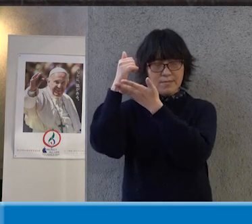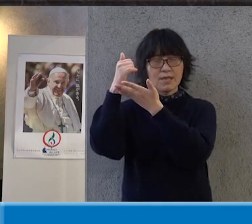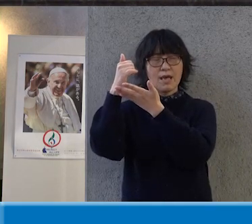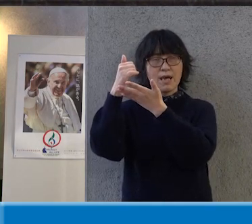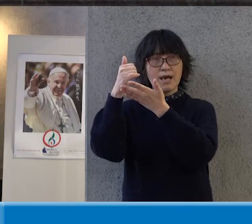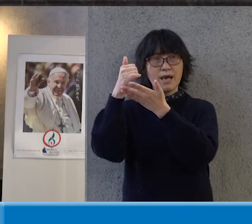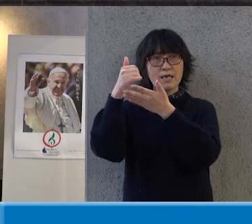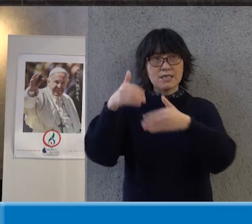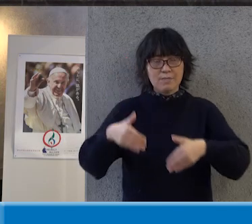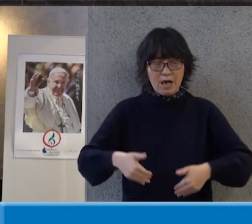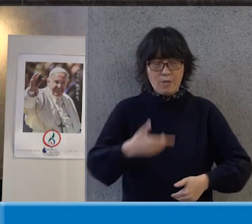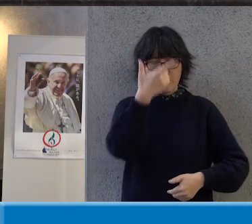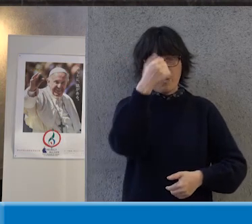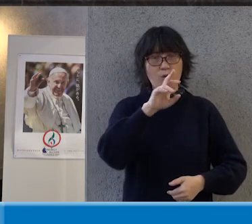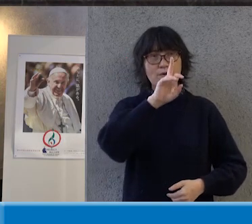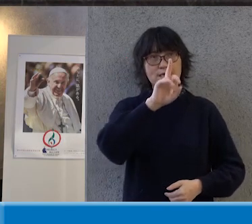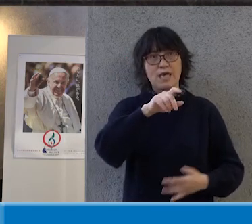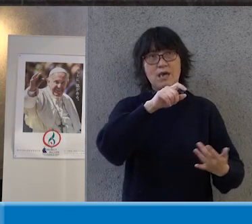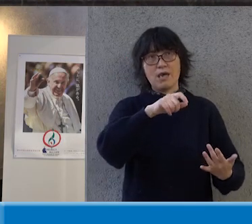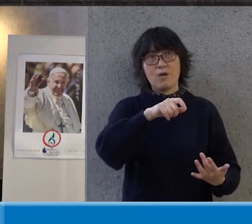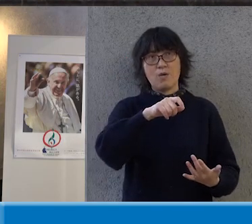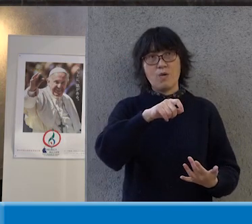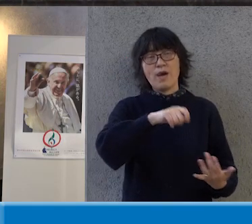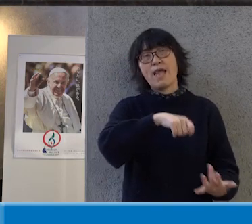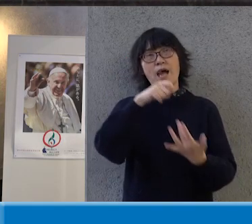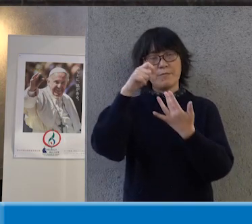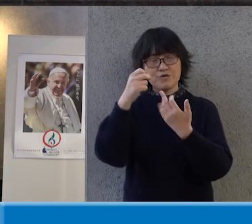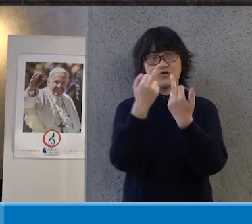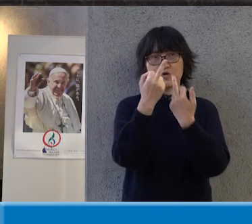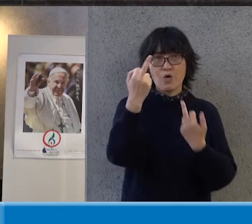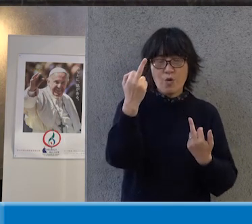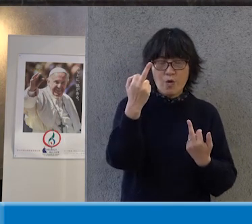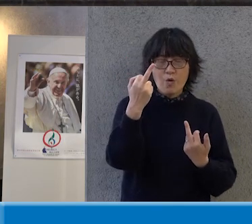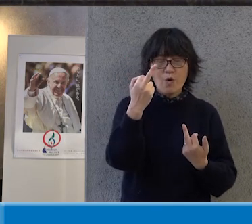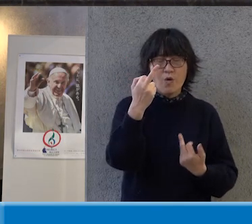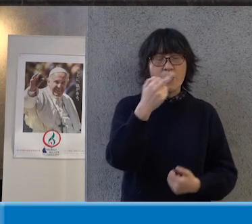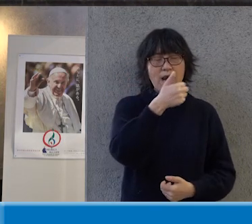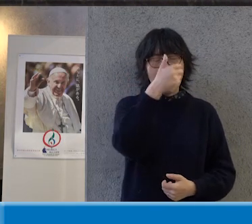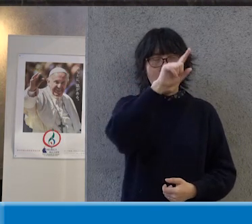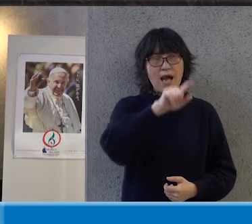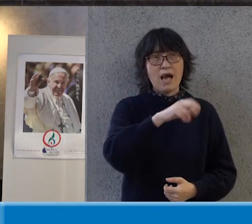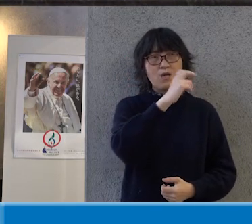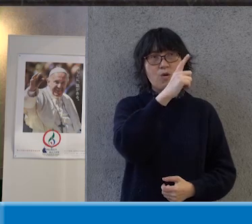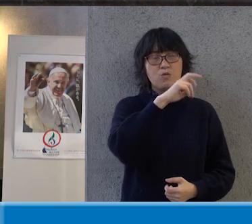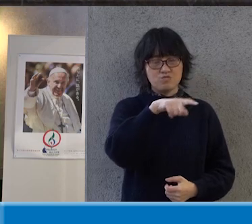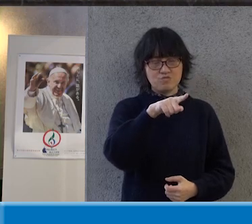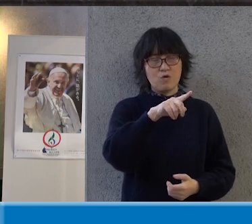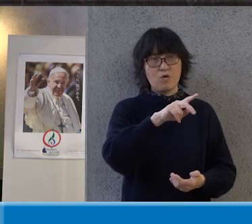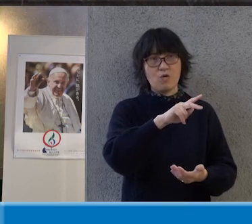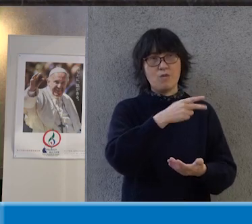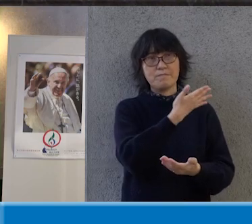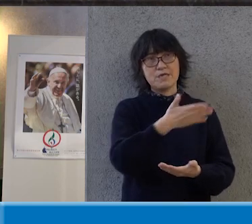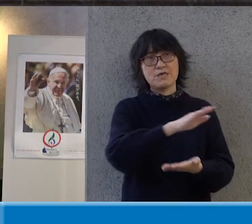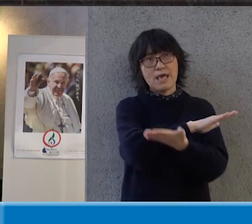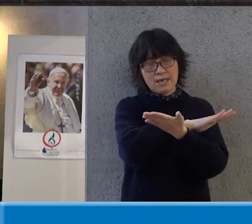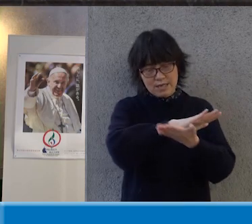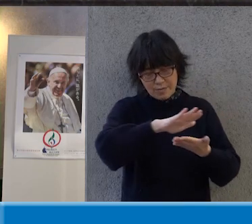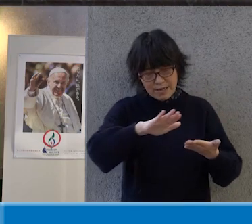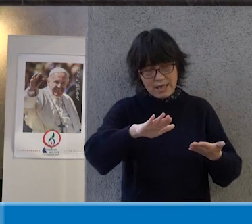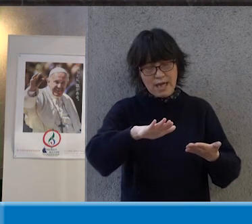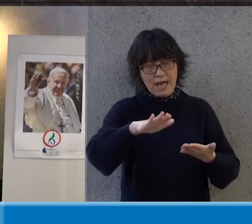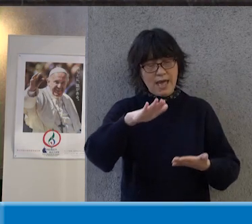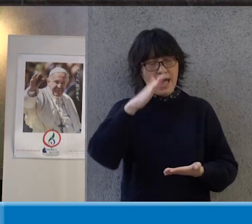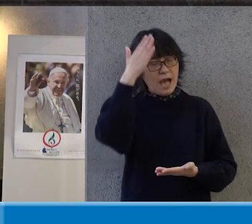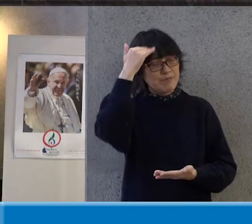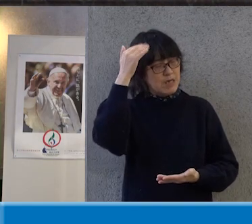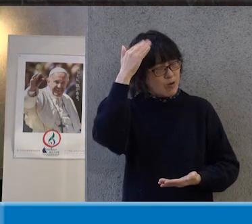しもべモーセを呼び、その兄弟アーロンを水で清めた後、油を